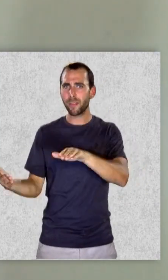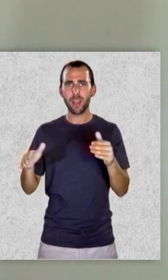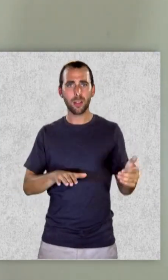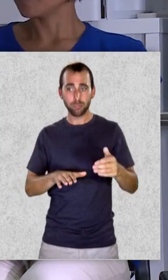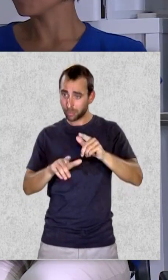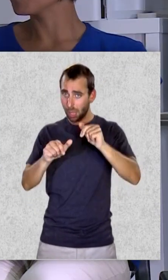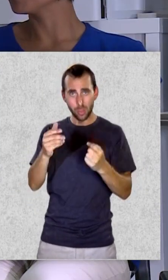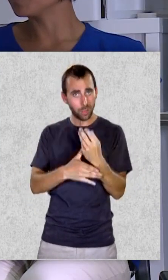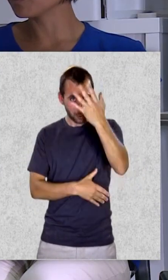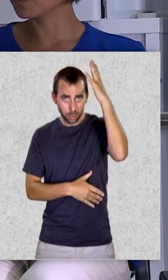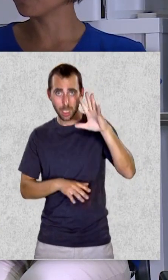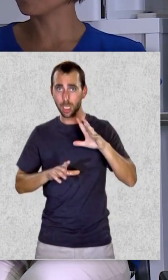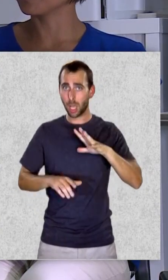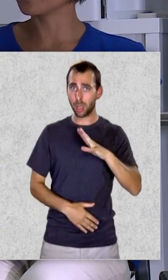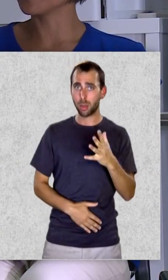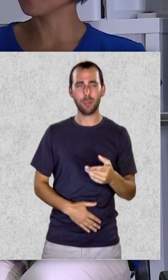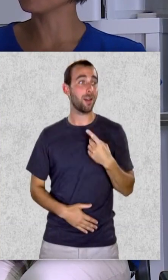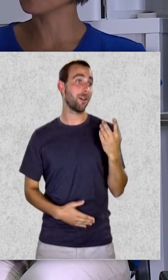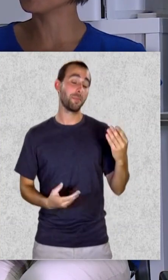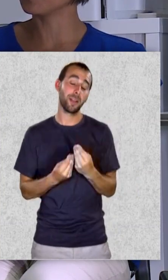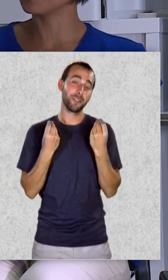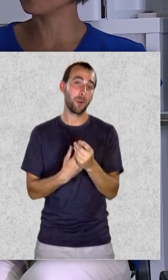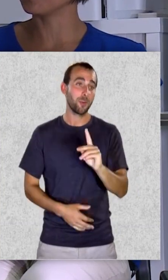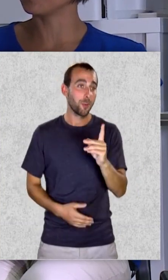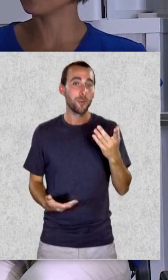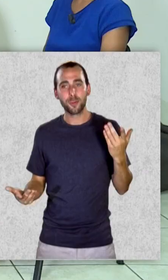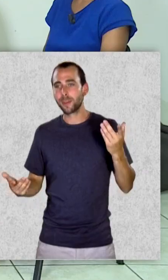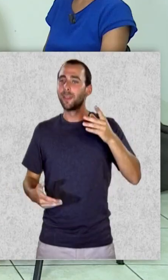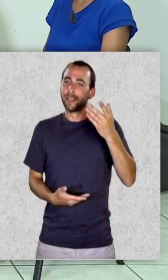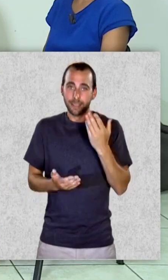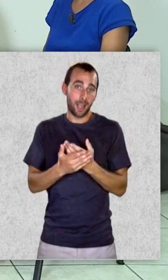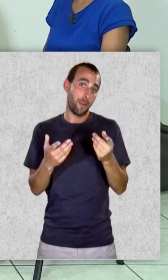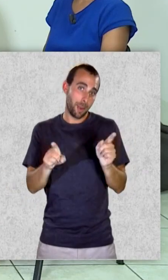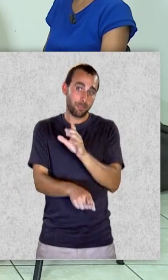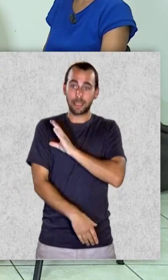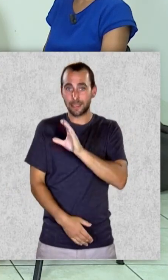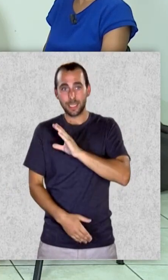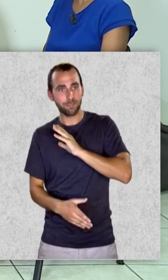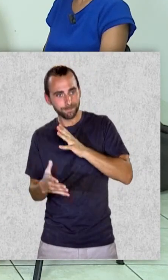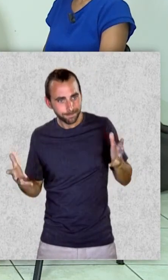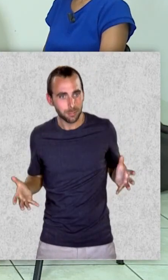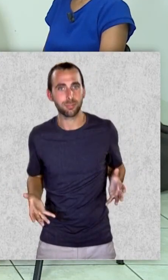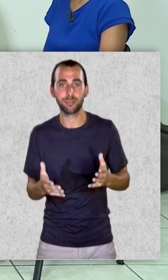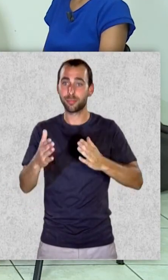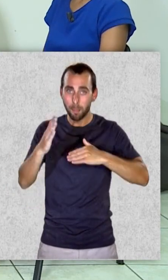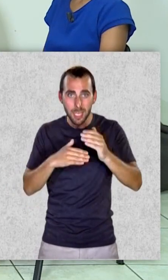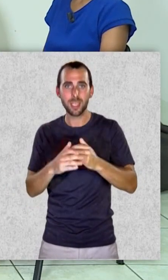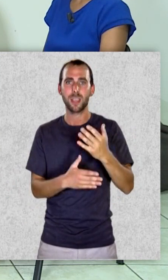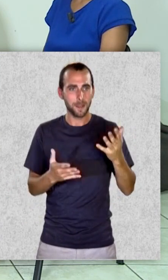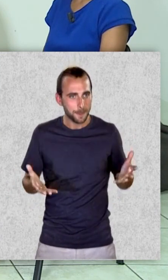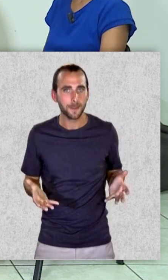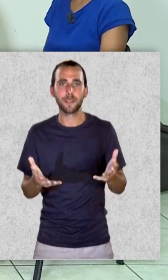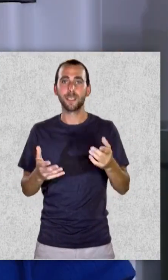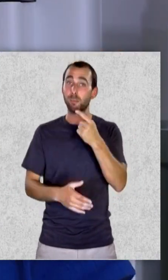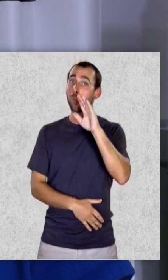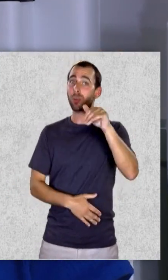ici en Nouvelle-Calédonie? Malheureusement non, donc on essaye également de promouvoir nos métiers. C'est pour